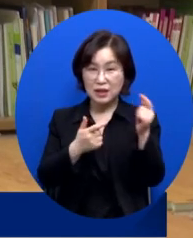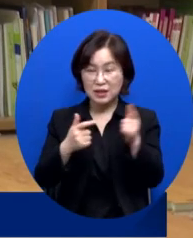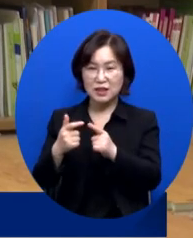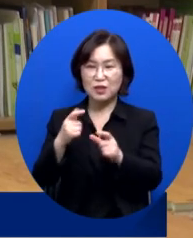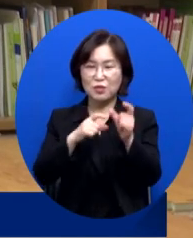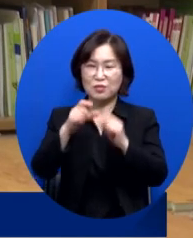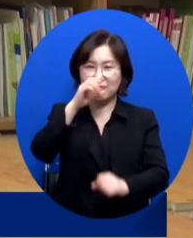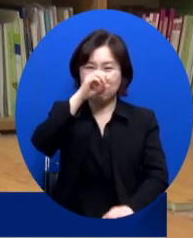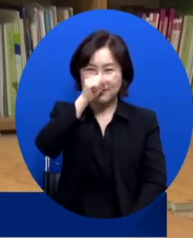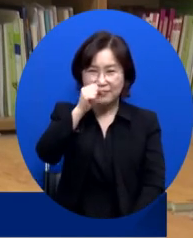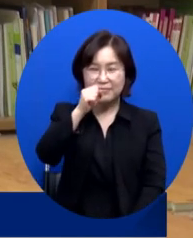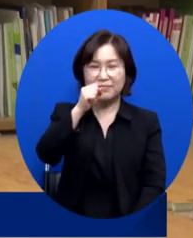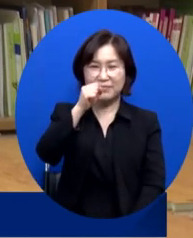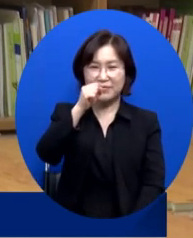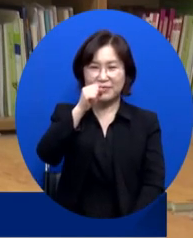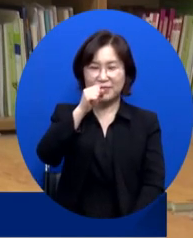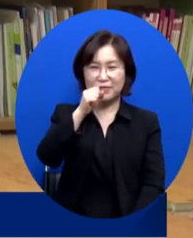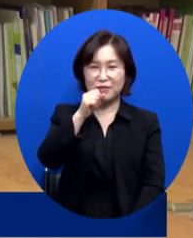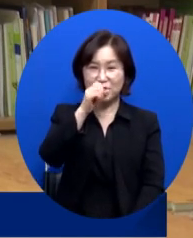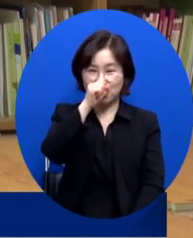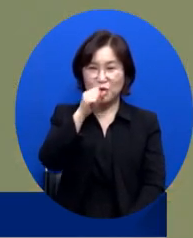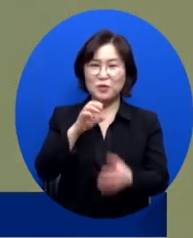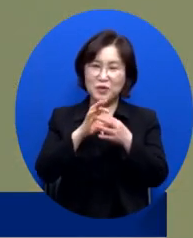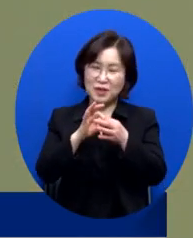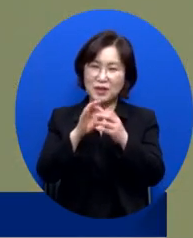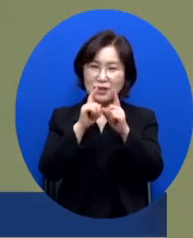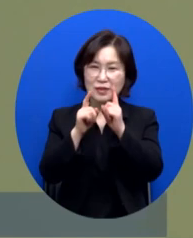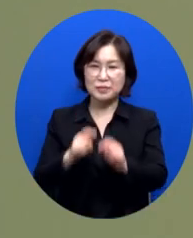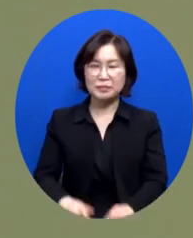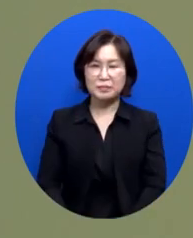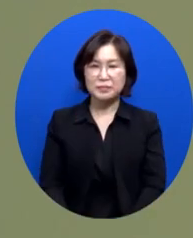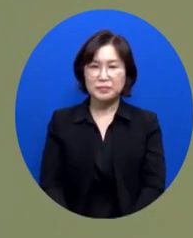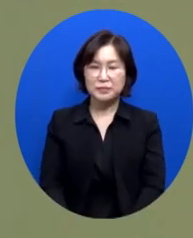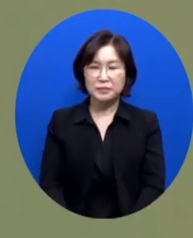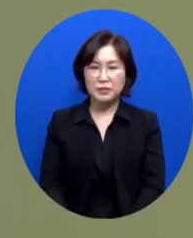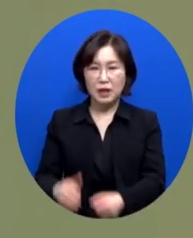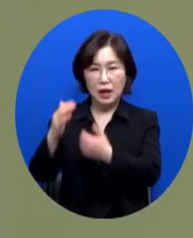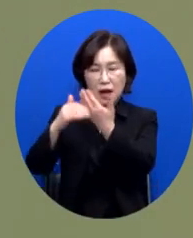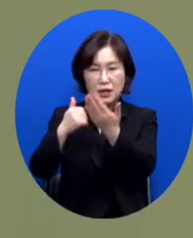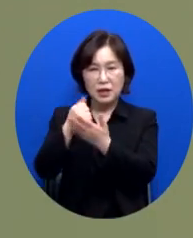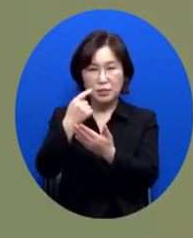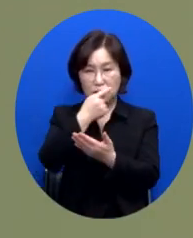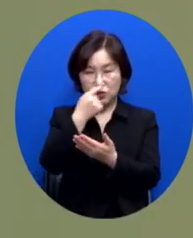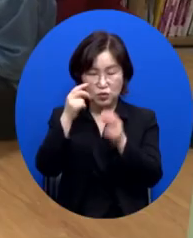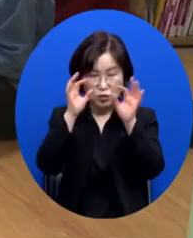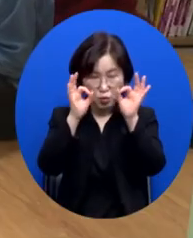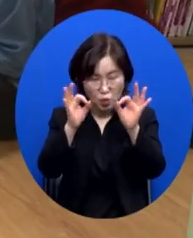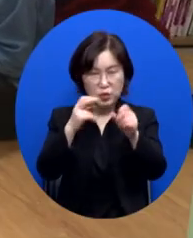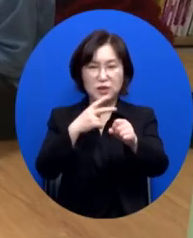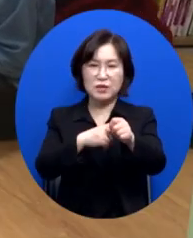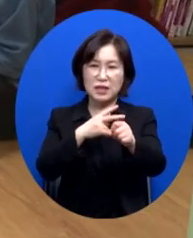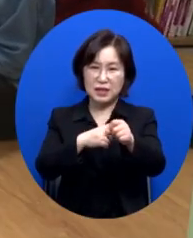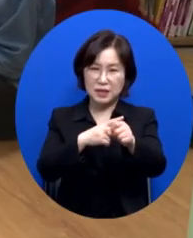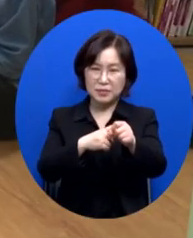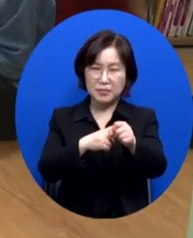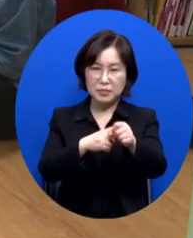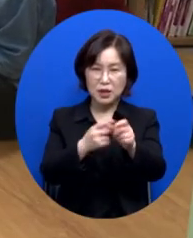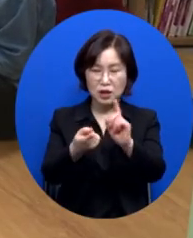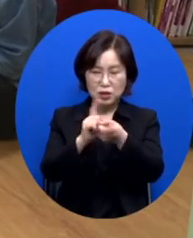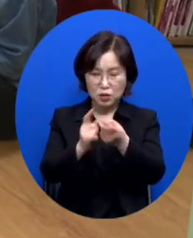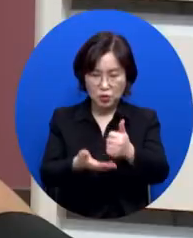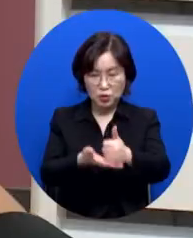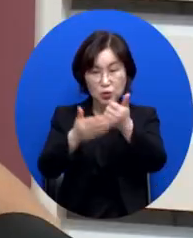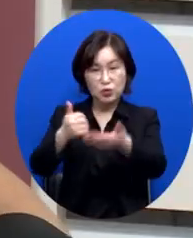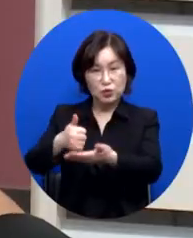착하고 진짜 좋은 관계라고 말할 수 있어요. 하나님의 눈으로 학생을 사랑하는 선생님과 서로를 존중하는